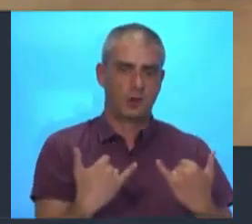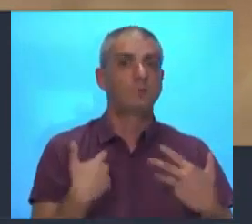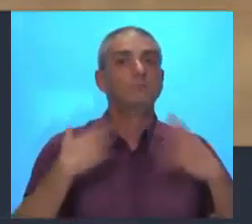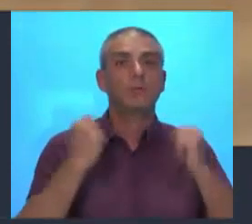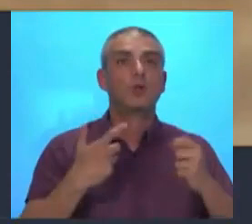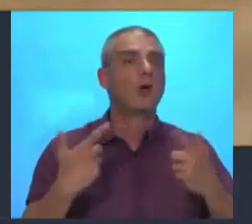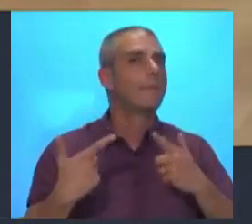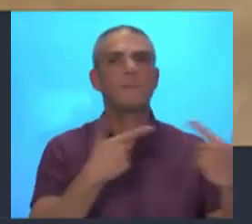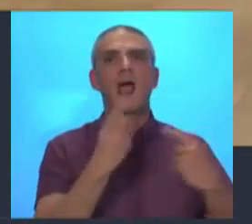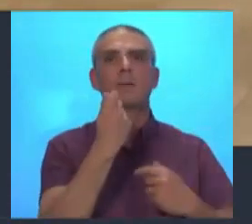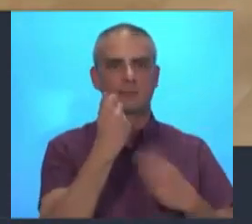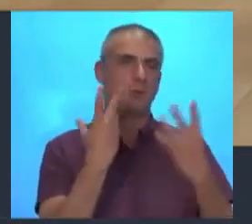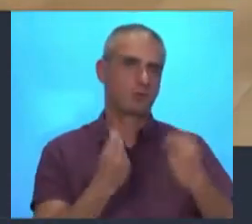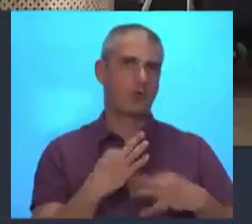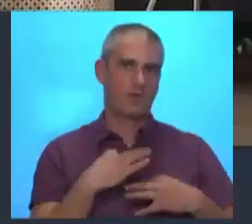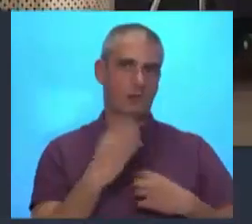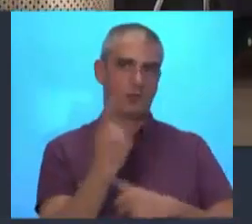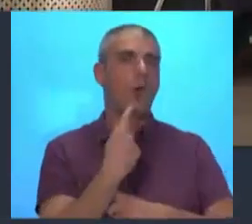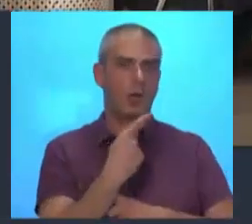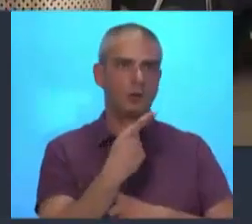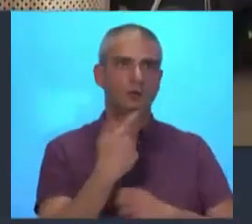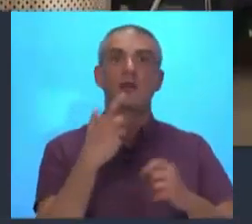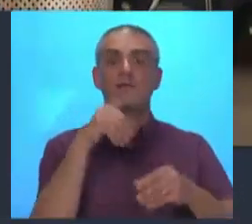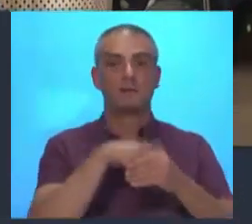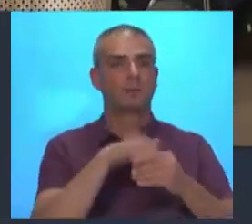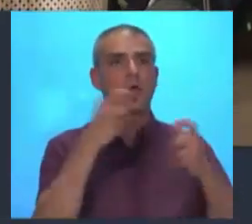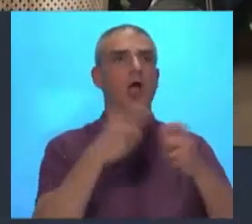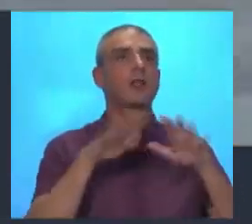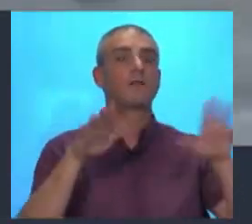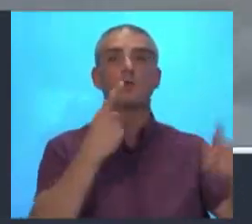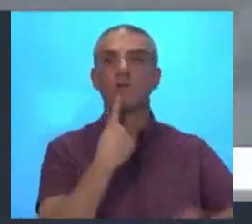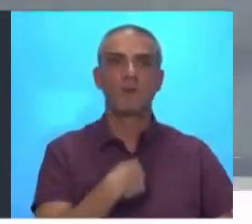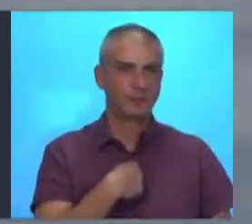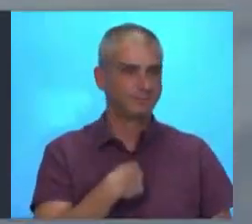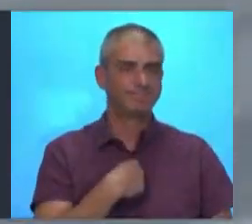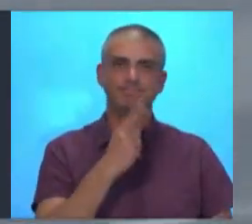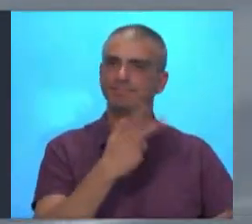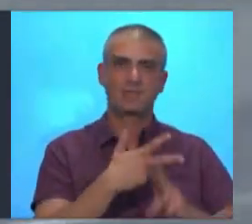מלחמת המחירים טובה לנו כצרכנים, וגורמים בענף התעופה אומרים, זו רק ההתחלה.